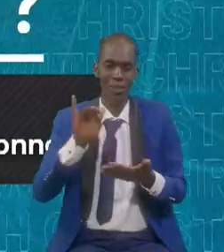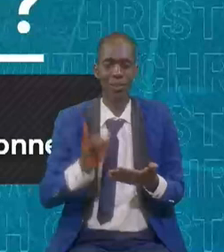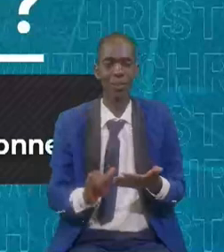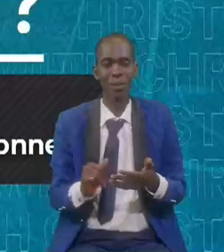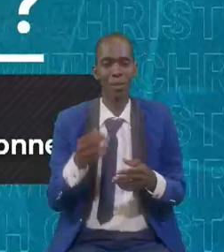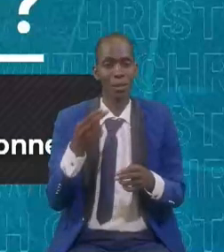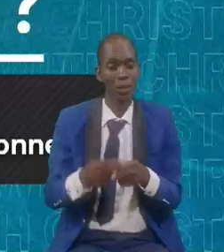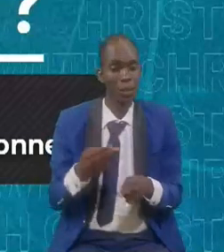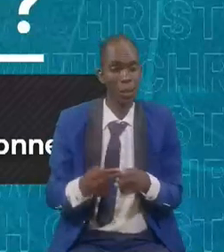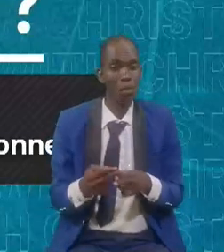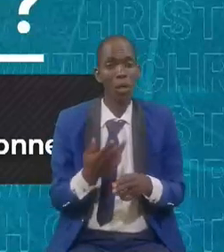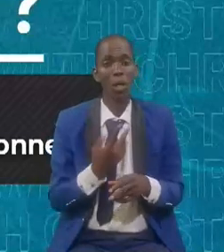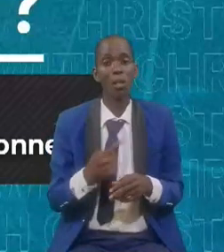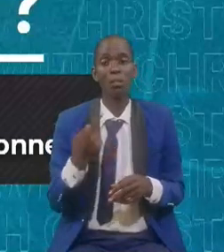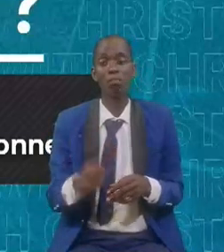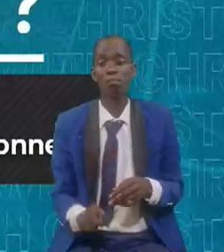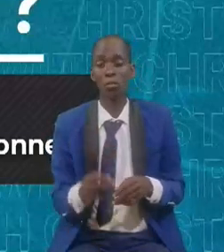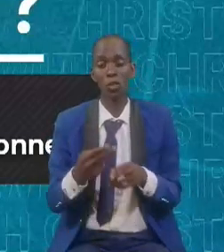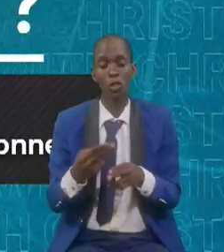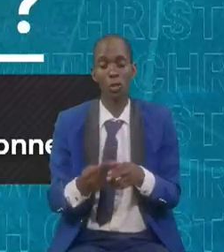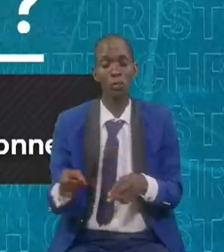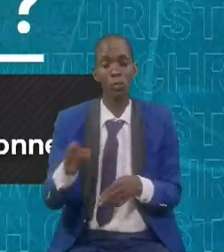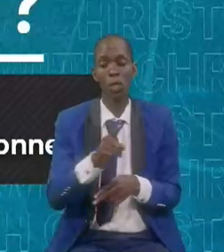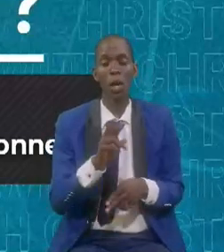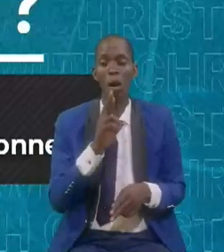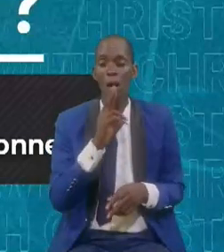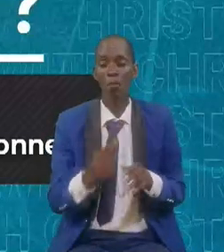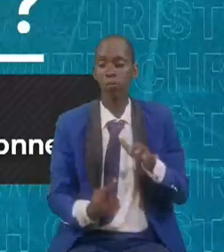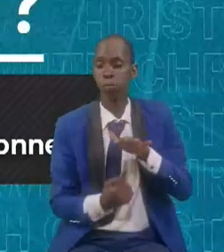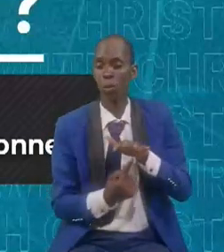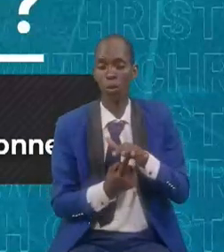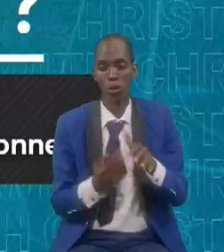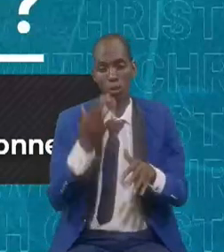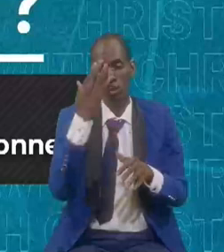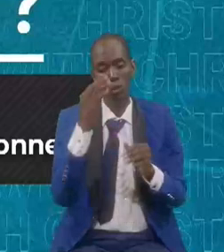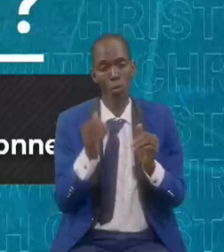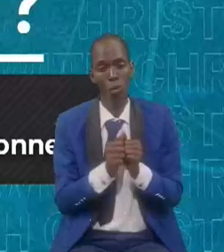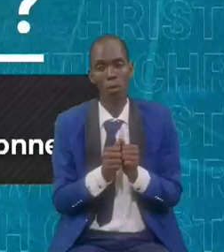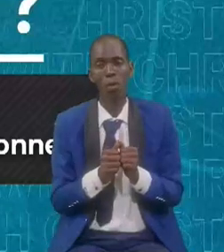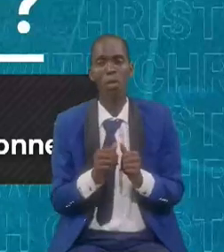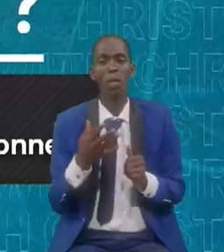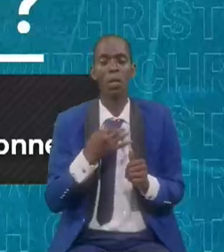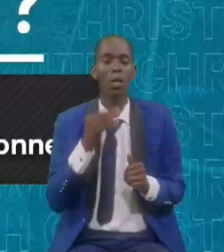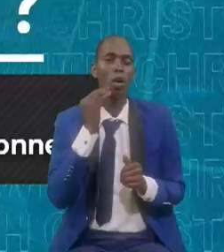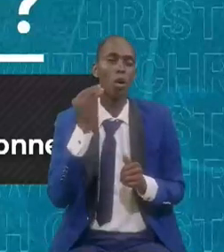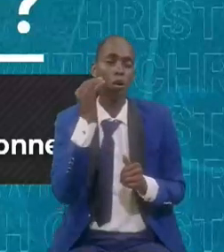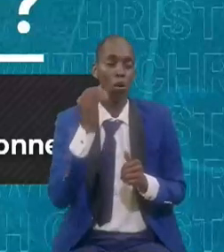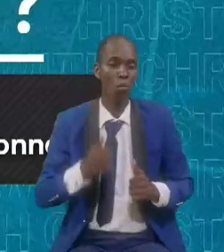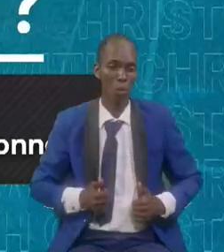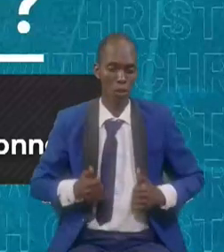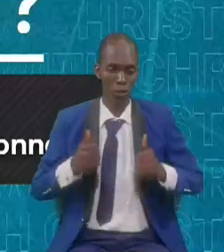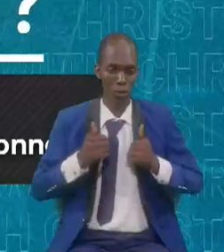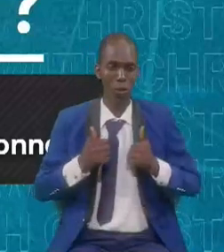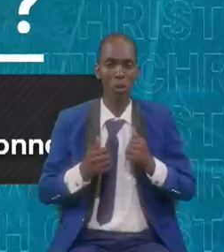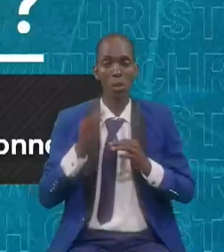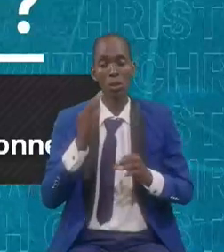Et dans tous les lieux où nous écoutons, où nous sommes rassemblés, s'il vous plaît, occupons-nous de ceux-là